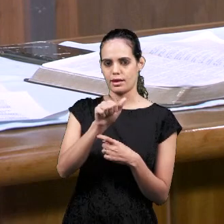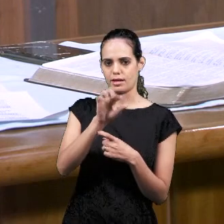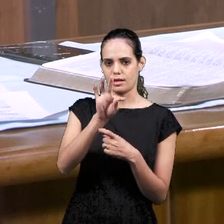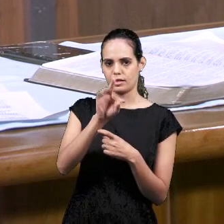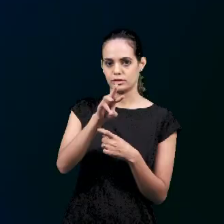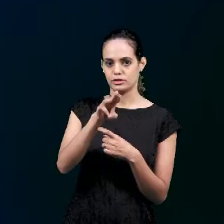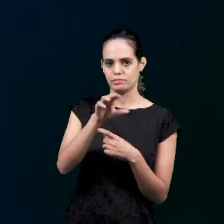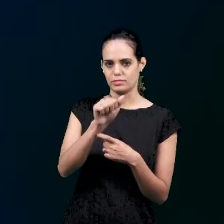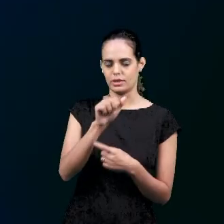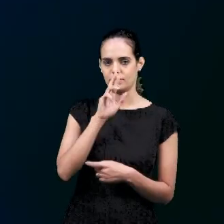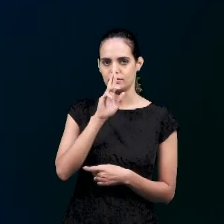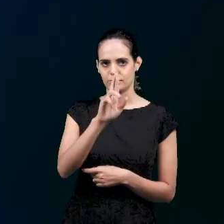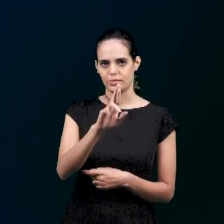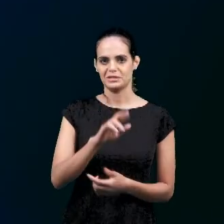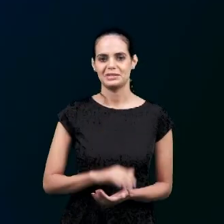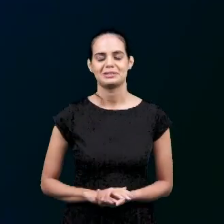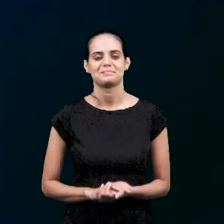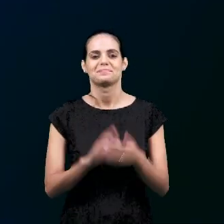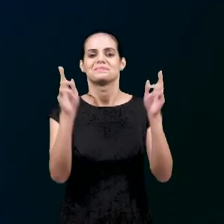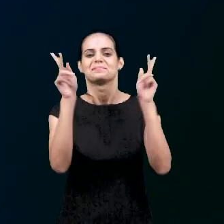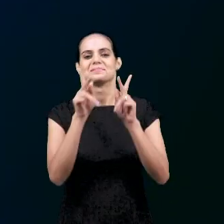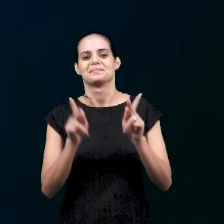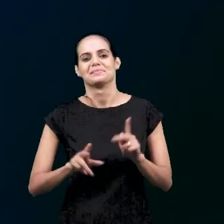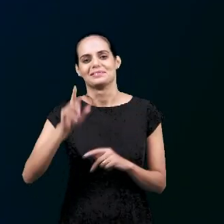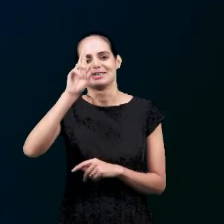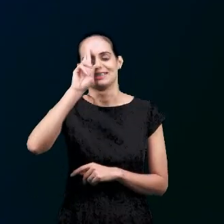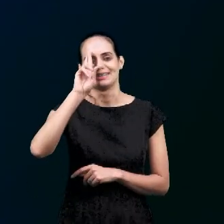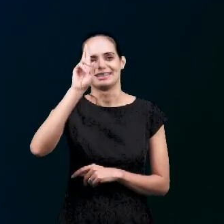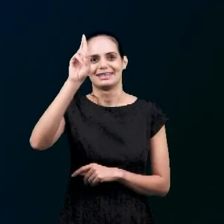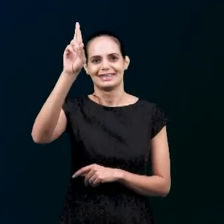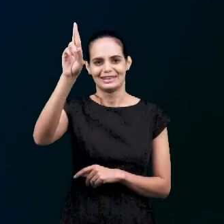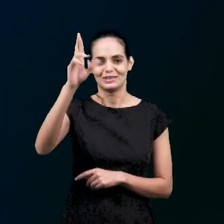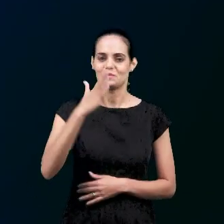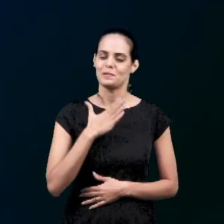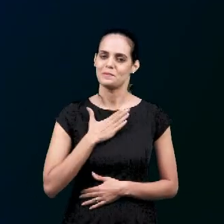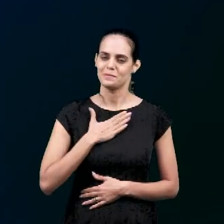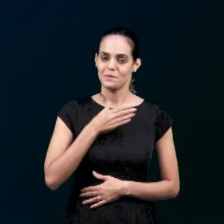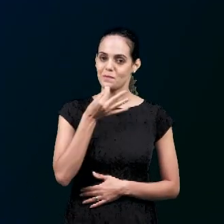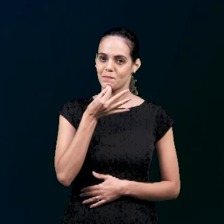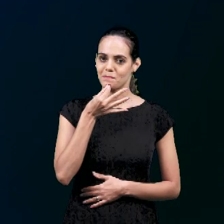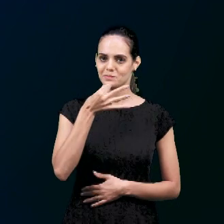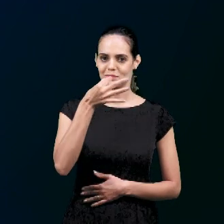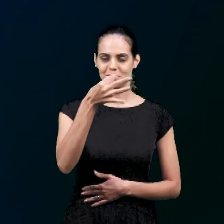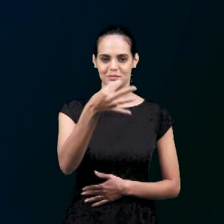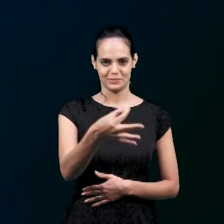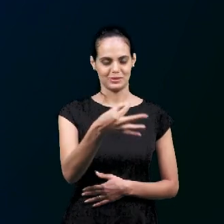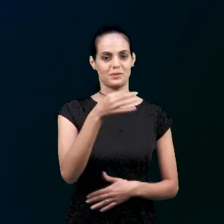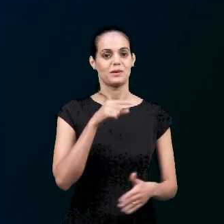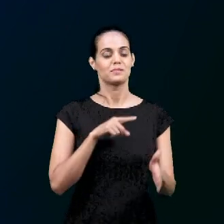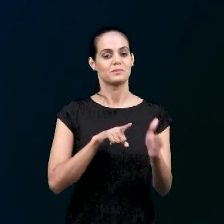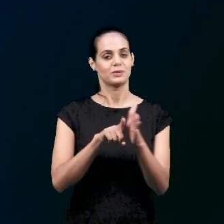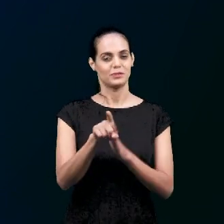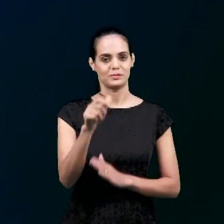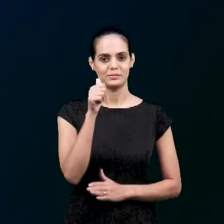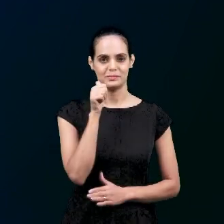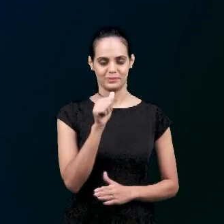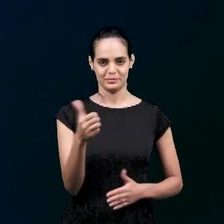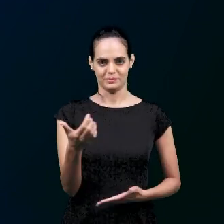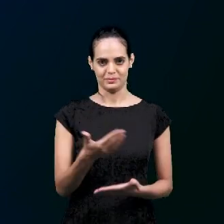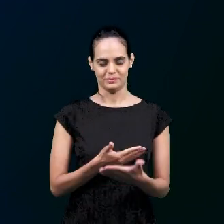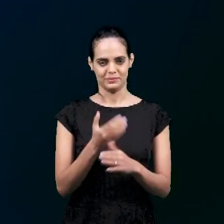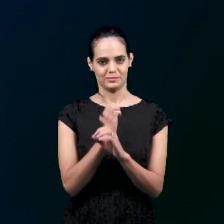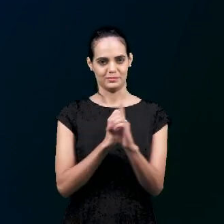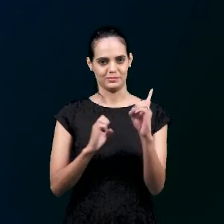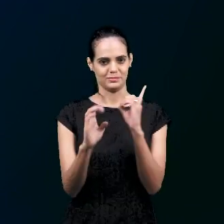de Maceió, elle va aussi apporter sa réponse. La paix du Seigneur, mes frères, ma